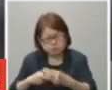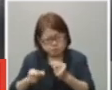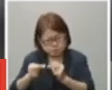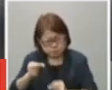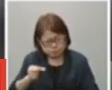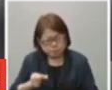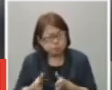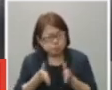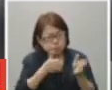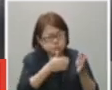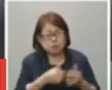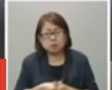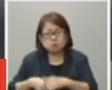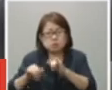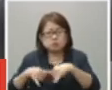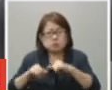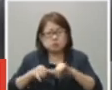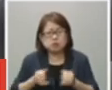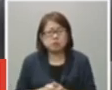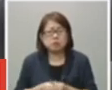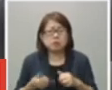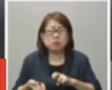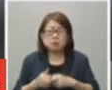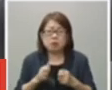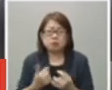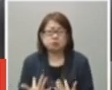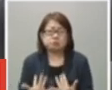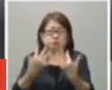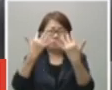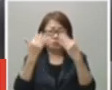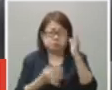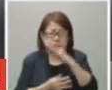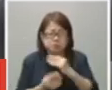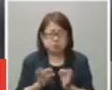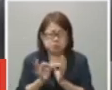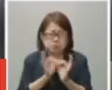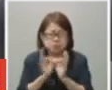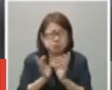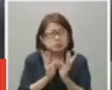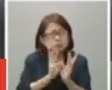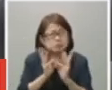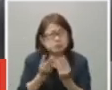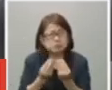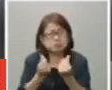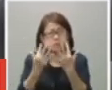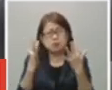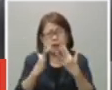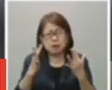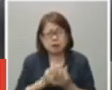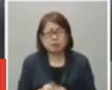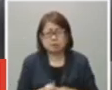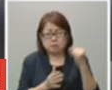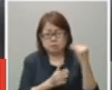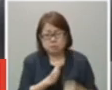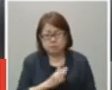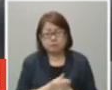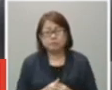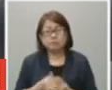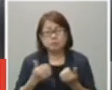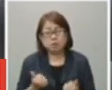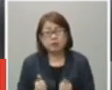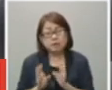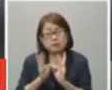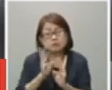านปล่อยปละละเลยให้เกิดมวลอากาศพิษเต็มบ้านเต็มเมืองครับแล้วตอนที่ฝุ่น